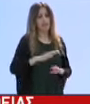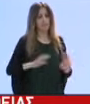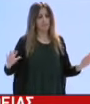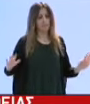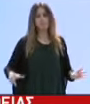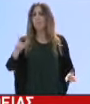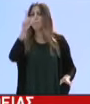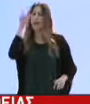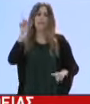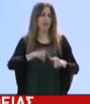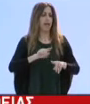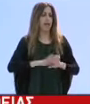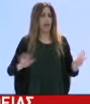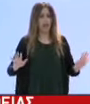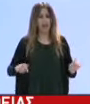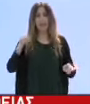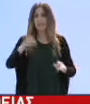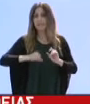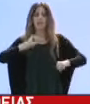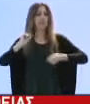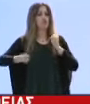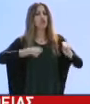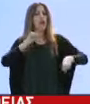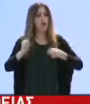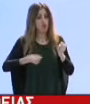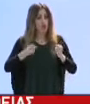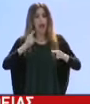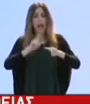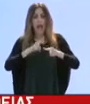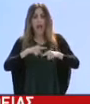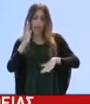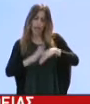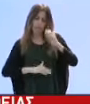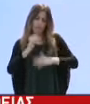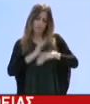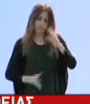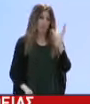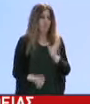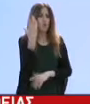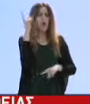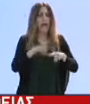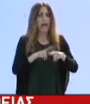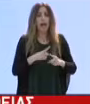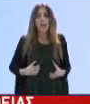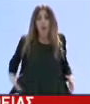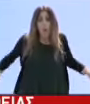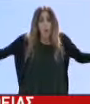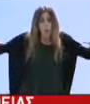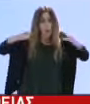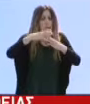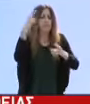Και σε αυτόν τον αγώνα για την εθνική ανασυγκρότηση δεν περισσεύει κανείς και κανείς δεν πρέπει να